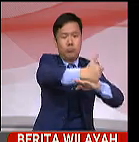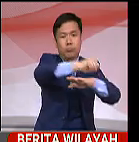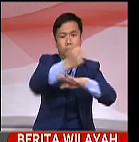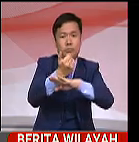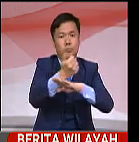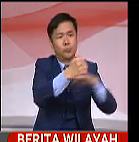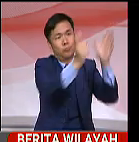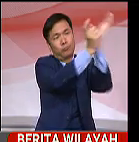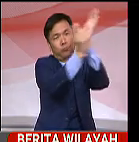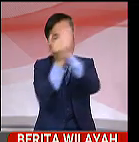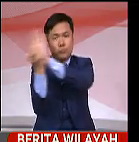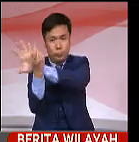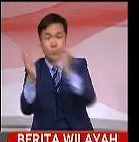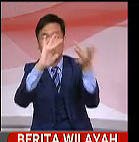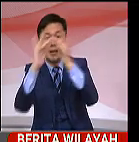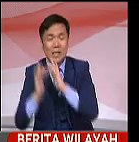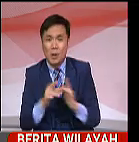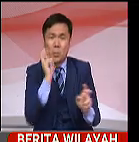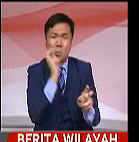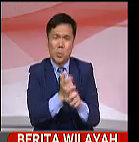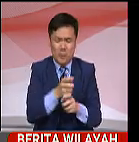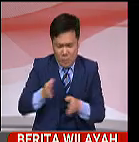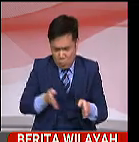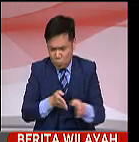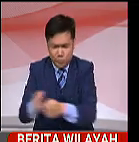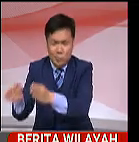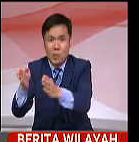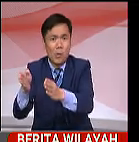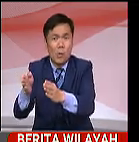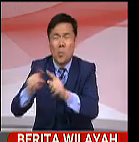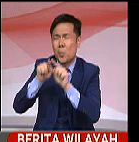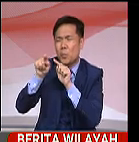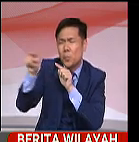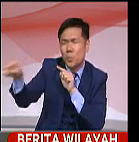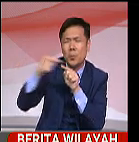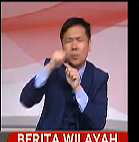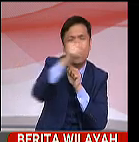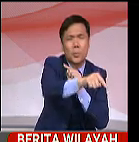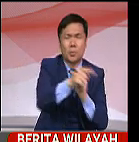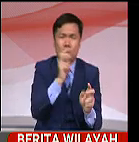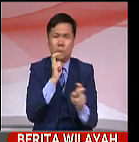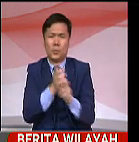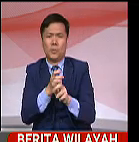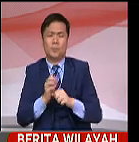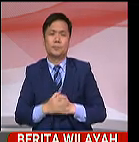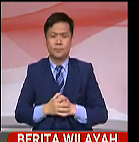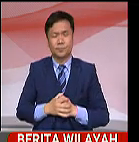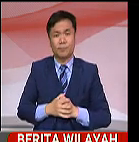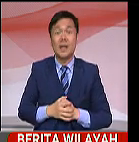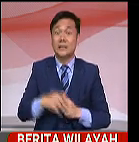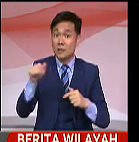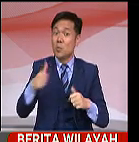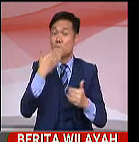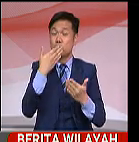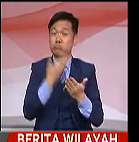especially rural area because of the roads and the bridges outreach of people. So I think we probably this is a